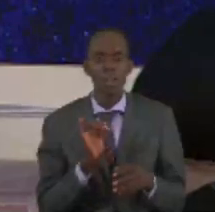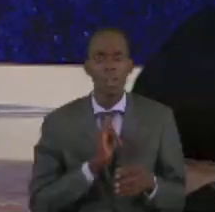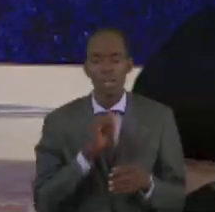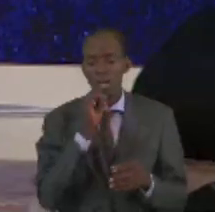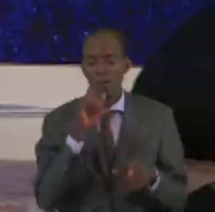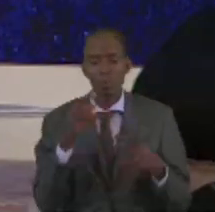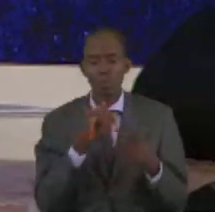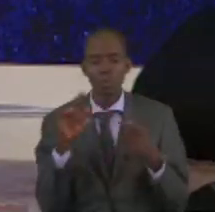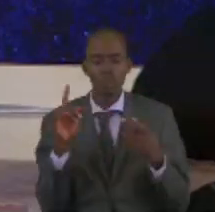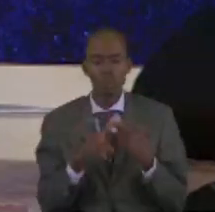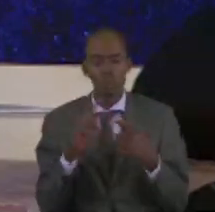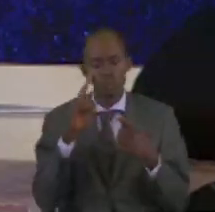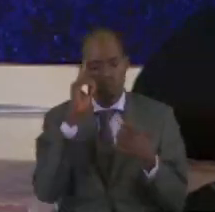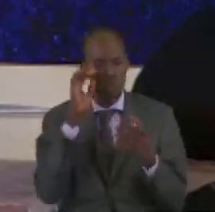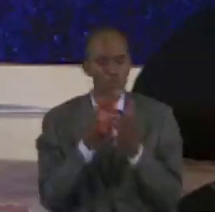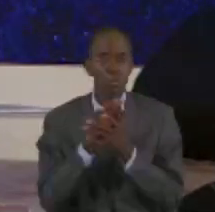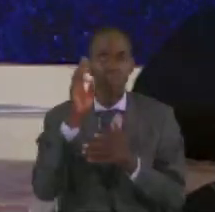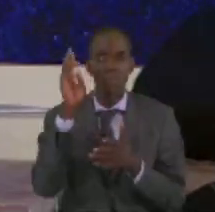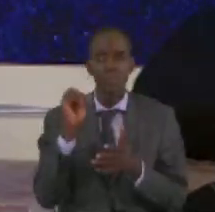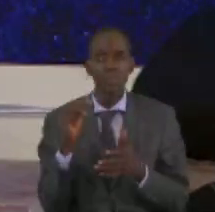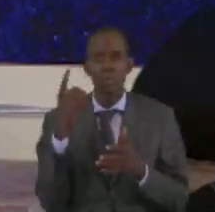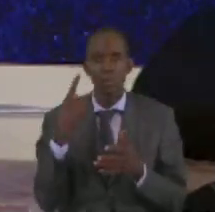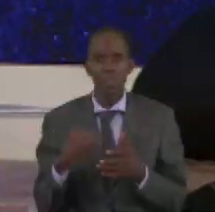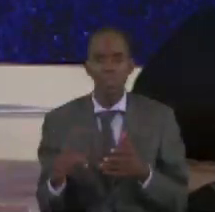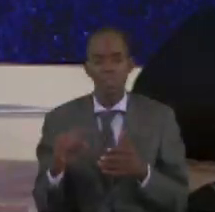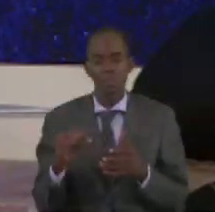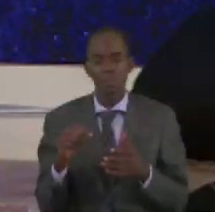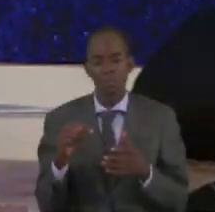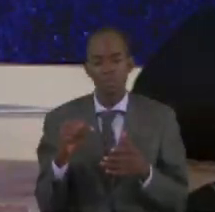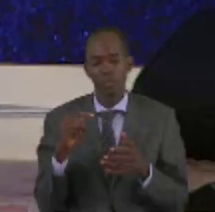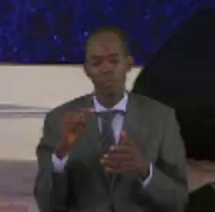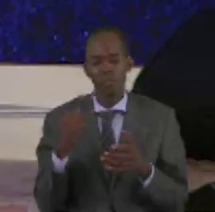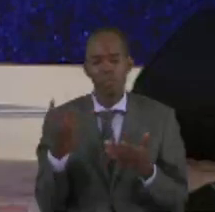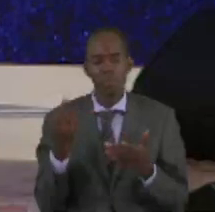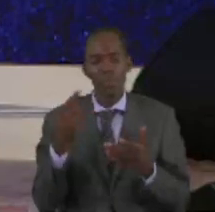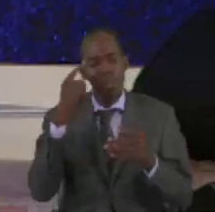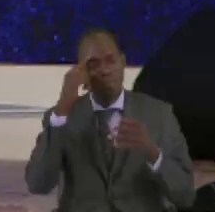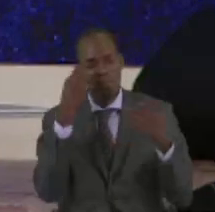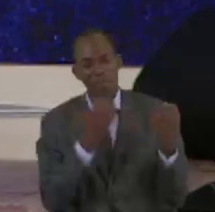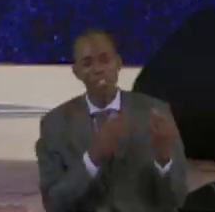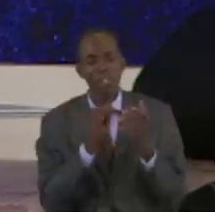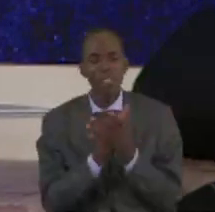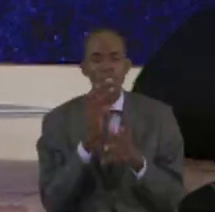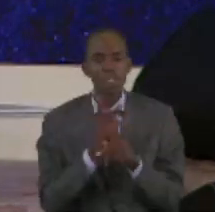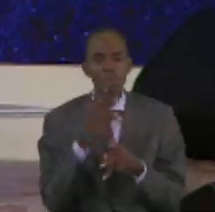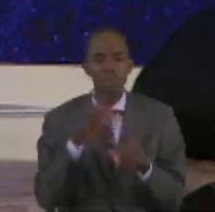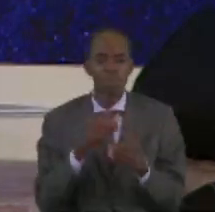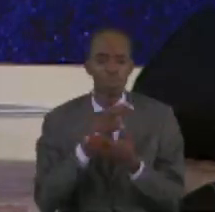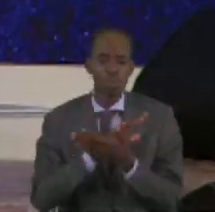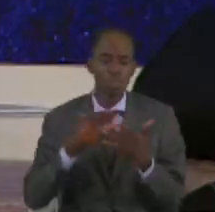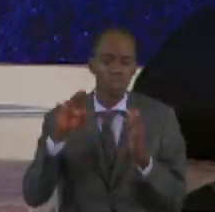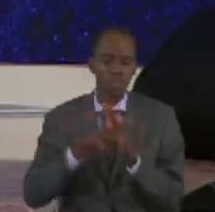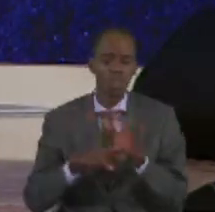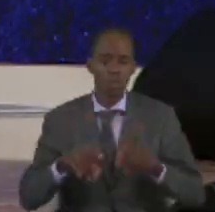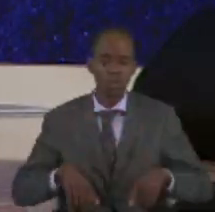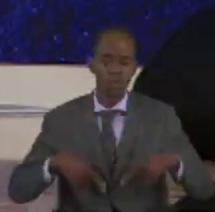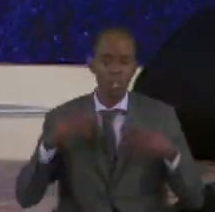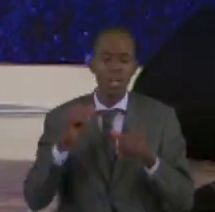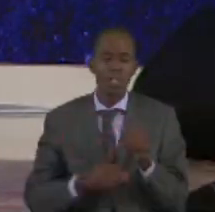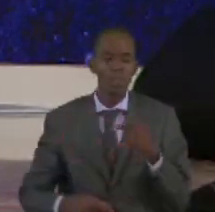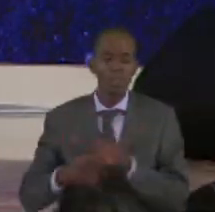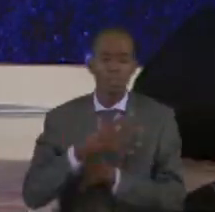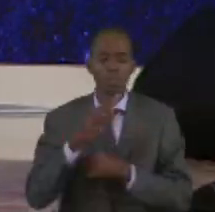me confier à Dieu, la foi qui vous garde dans la sainteté de vie, dans la sainteté du cœur, tous les jours de votre vie, à